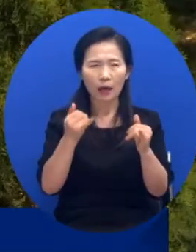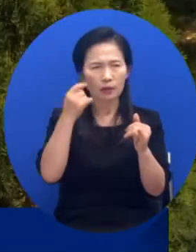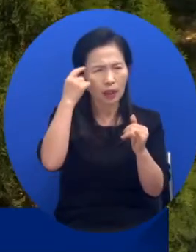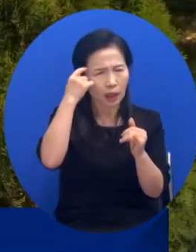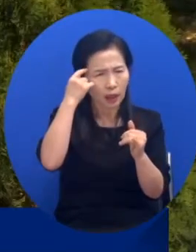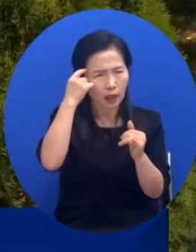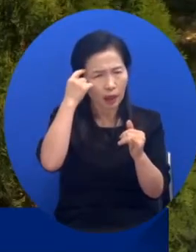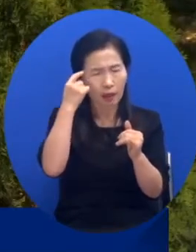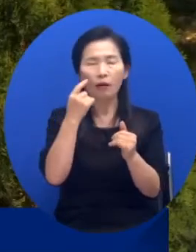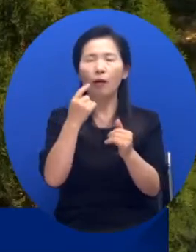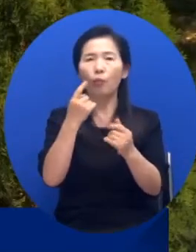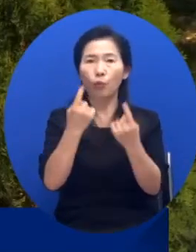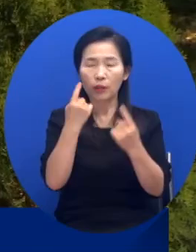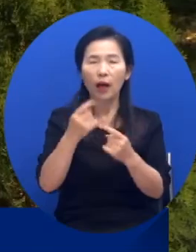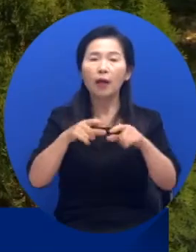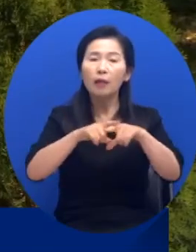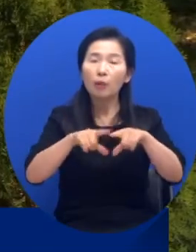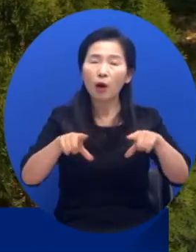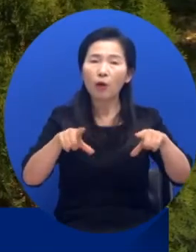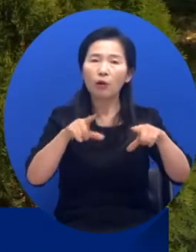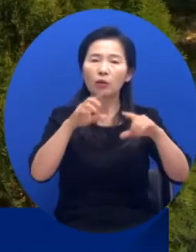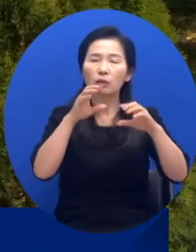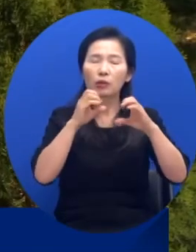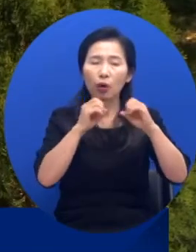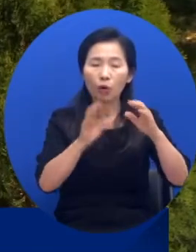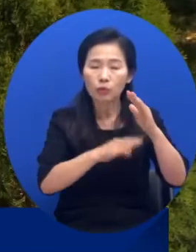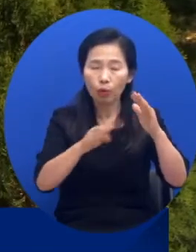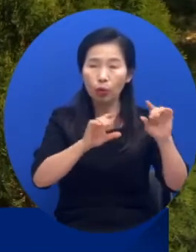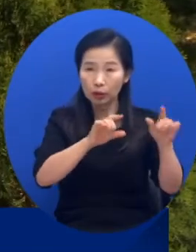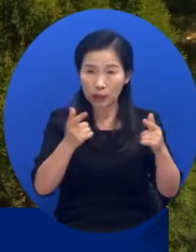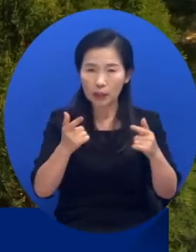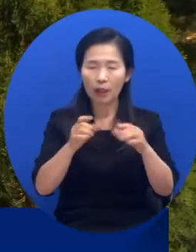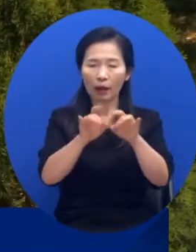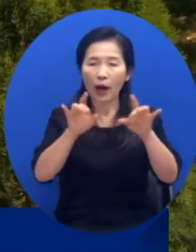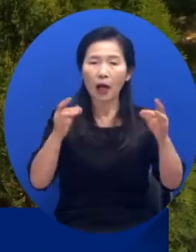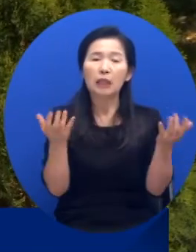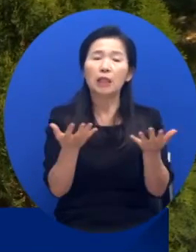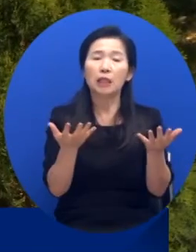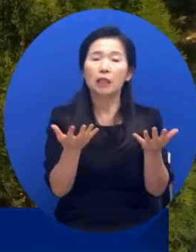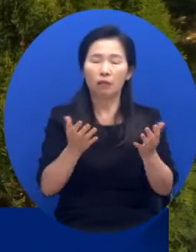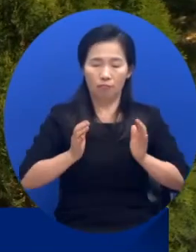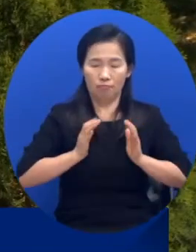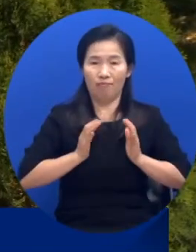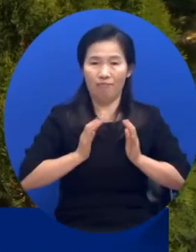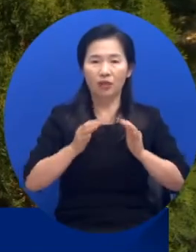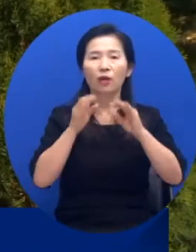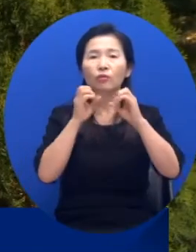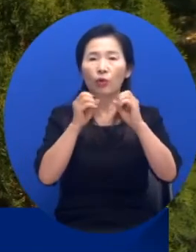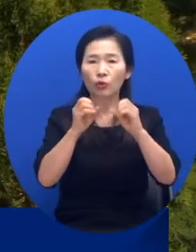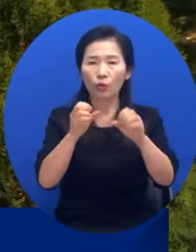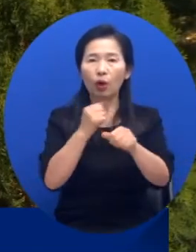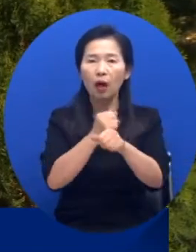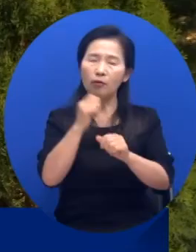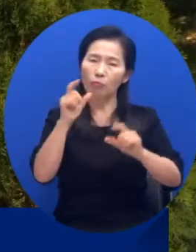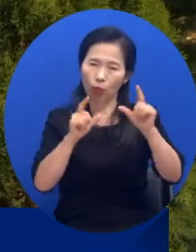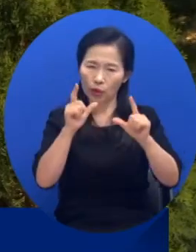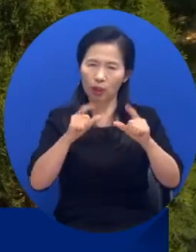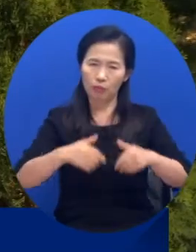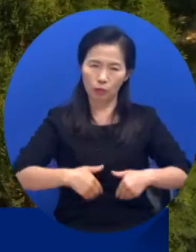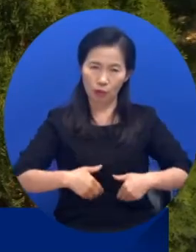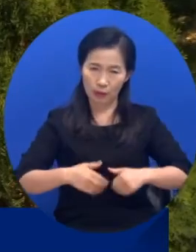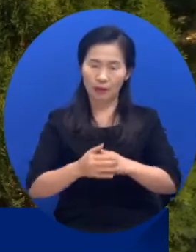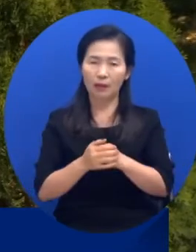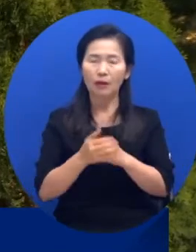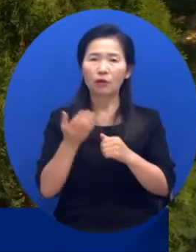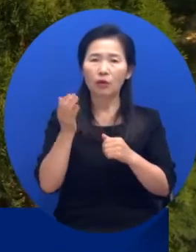그런 일반 성도들이 각자 자기의 그런 그 일터에서 선교를 하는 그런 모델로 돌아가야 된다. 근데 사실 이